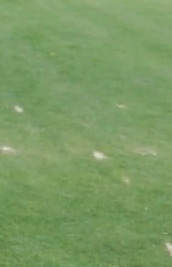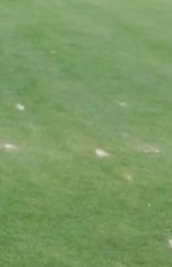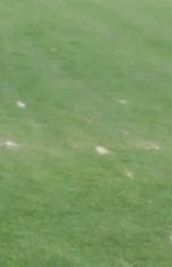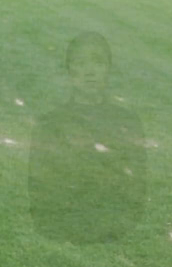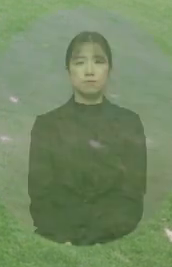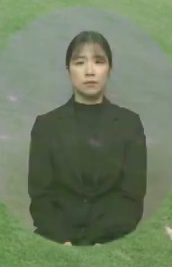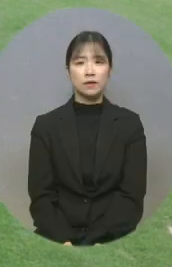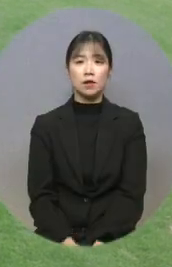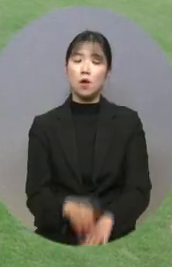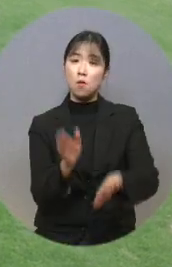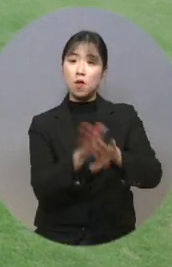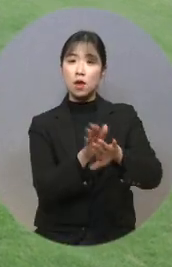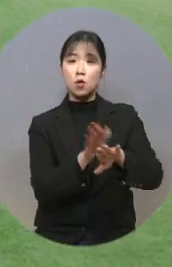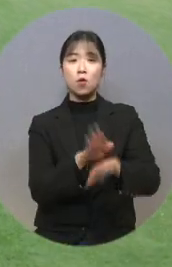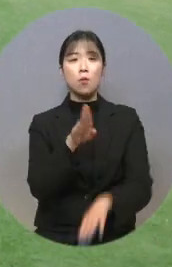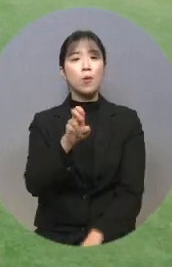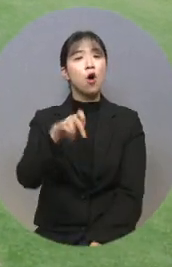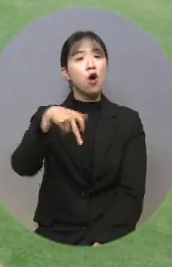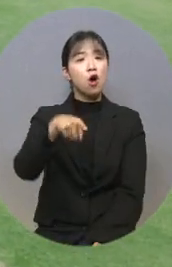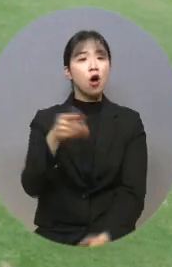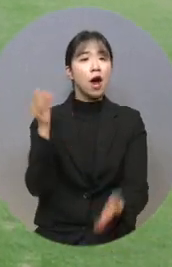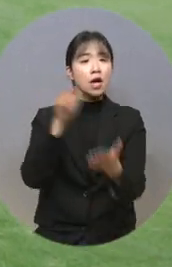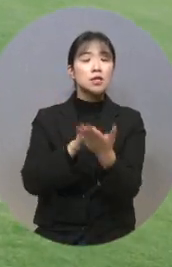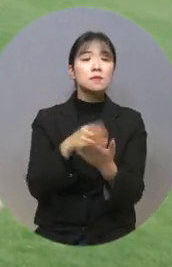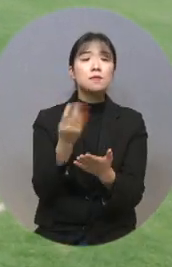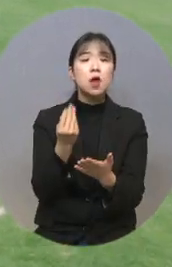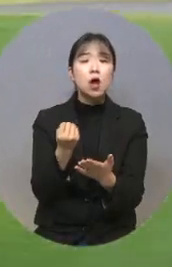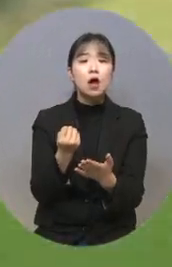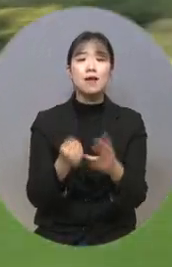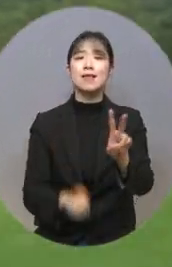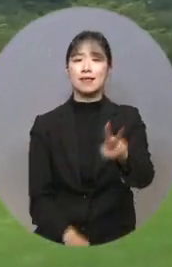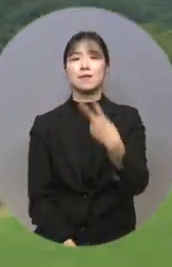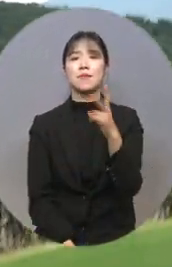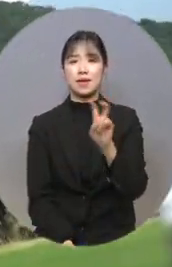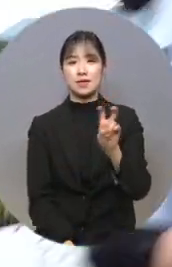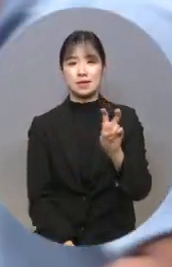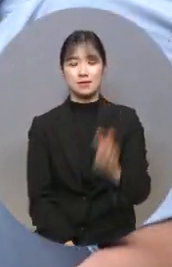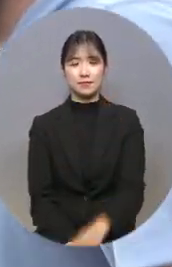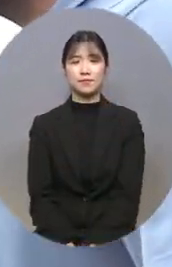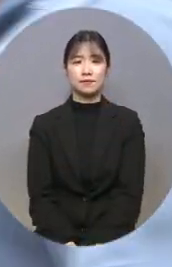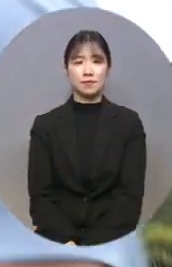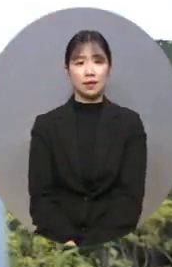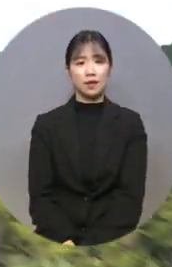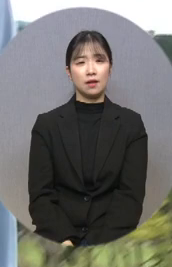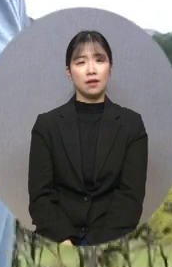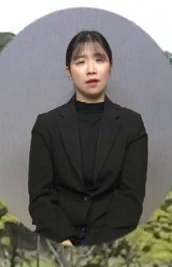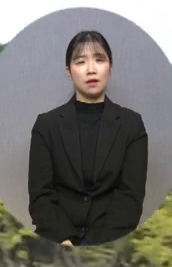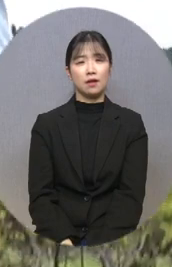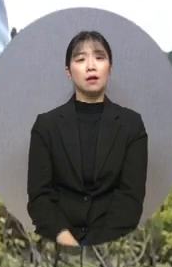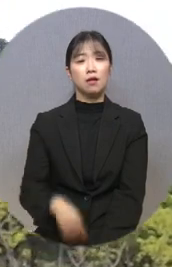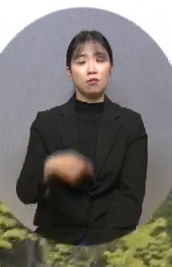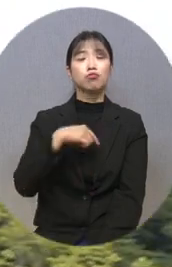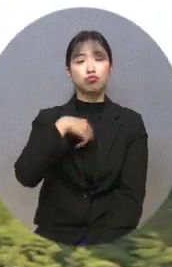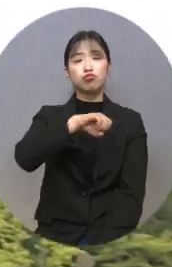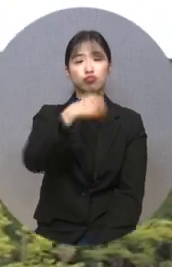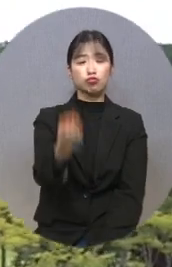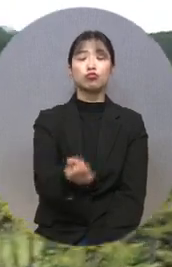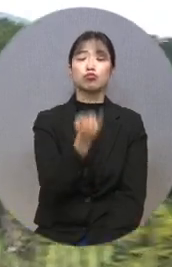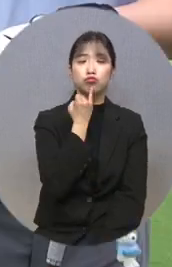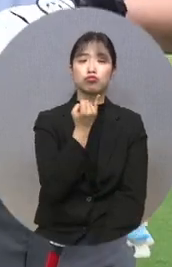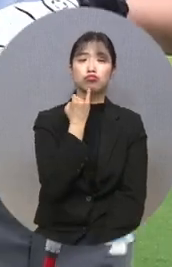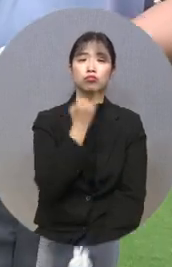왼쪽 벙커까지 몇 미터? 아, 그럼 형은 저기 벙커 못. 난 들어가도 된다 형.